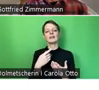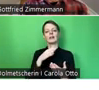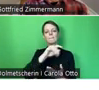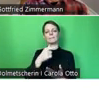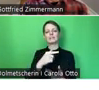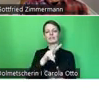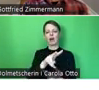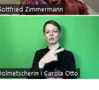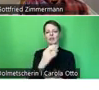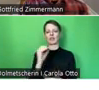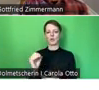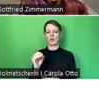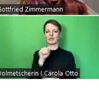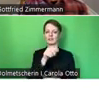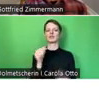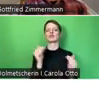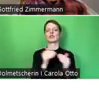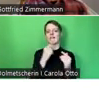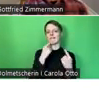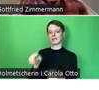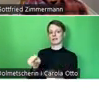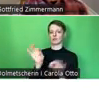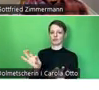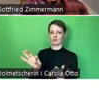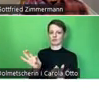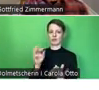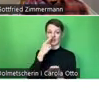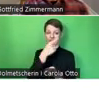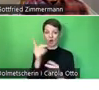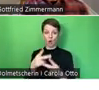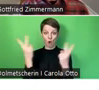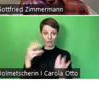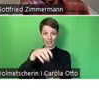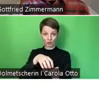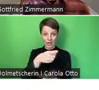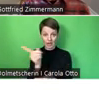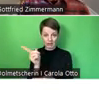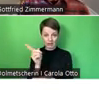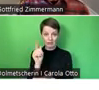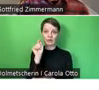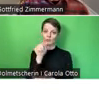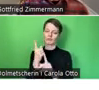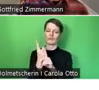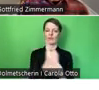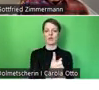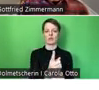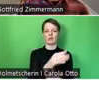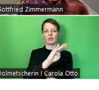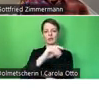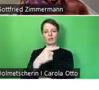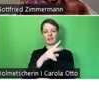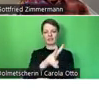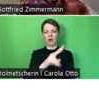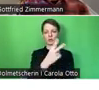aus referenziert wird. Also, wenn Sie eine öffentliche Stelle sind, dann müssen Sie sich an die BitV 2.0